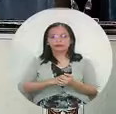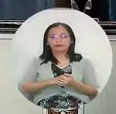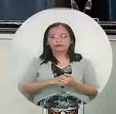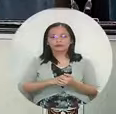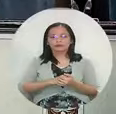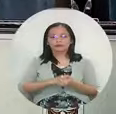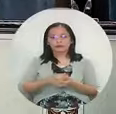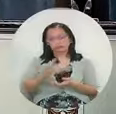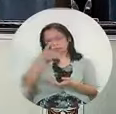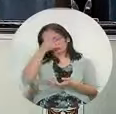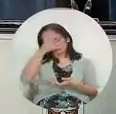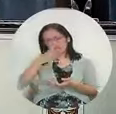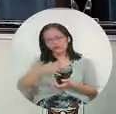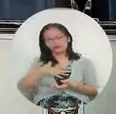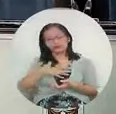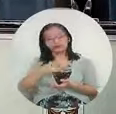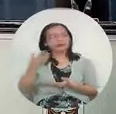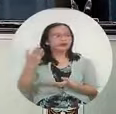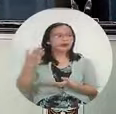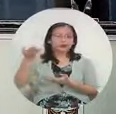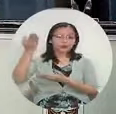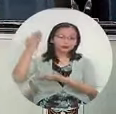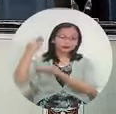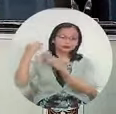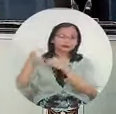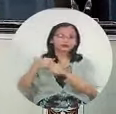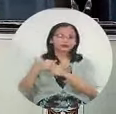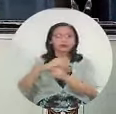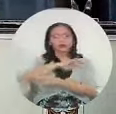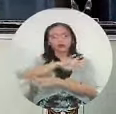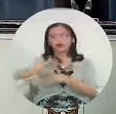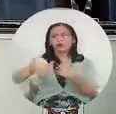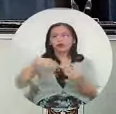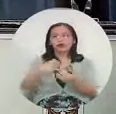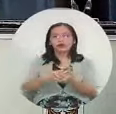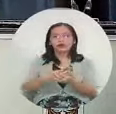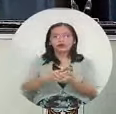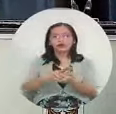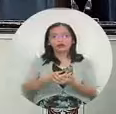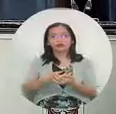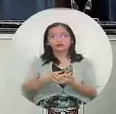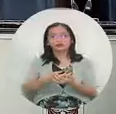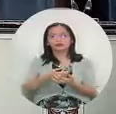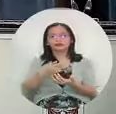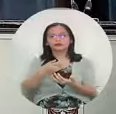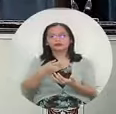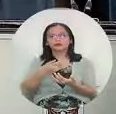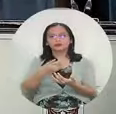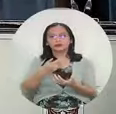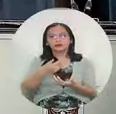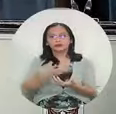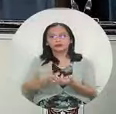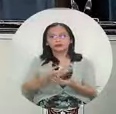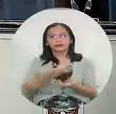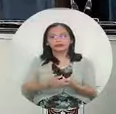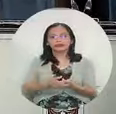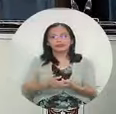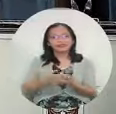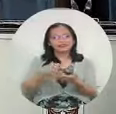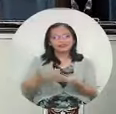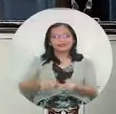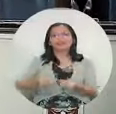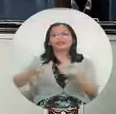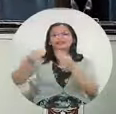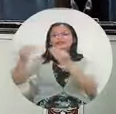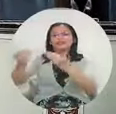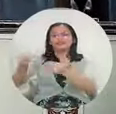his wife. By the way, kung ikaw bana ka, kanang imong sweldo, ihatag sa imong asawa. Nga naman, Pastor,